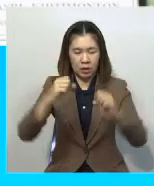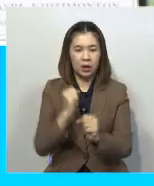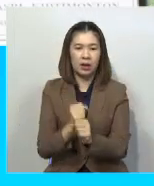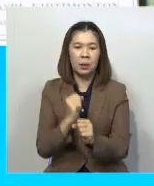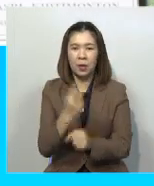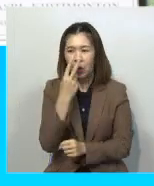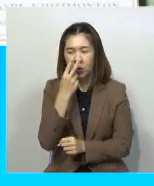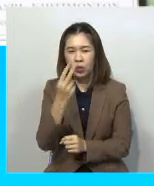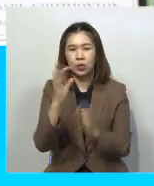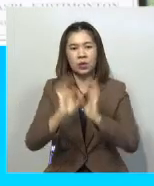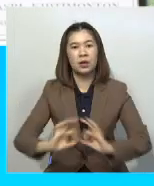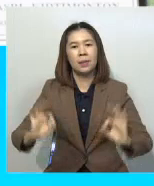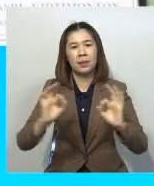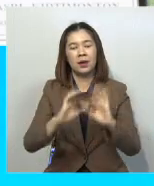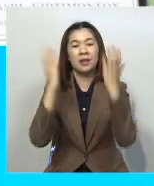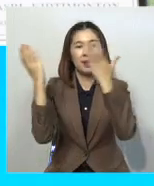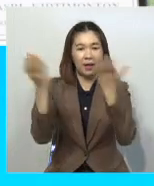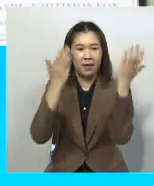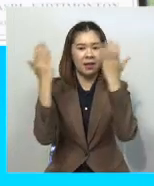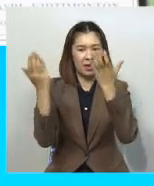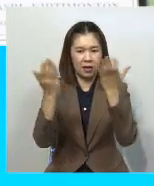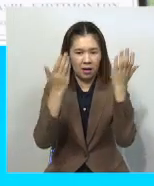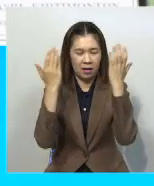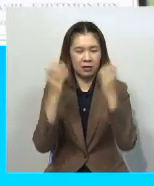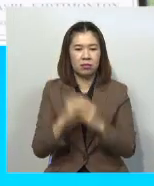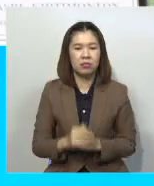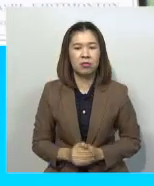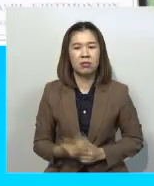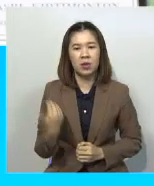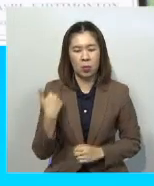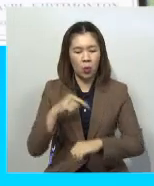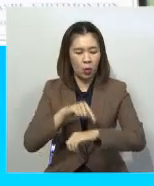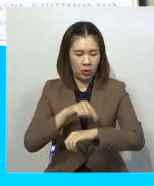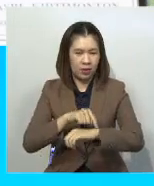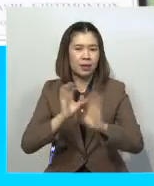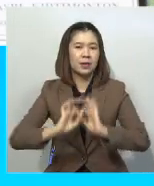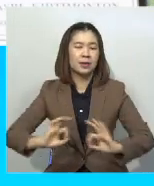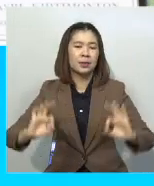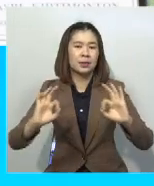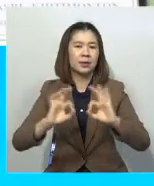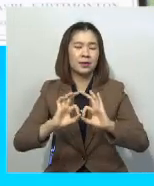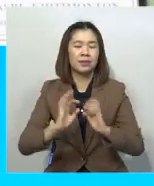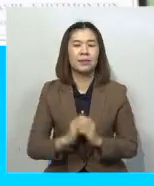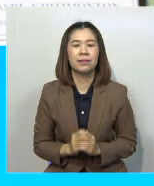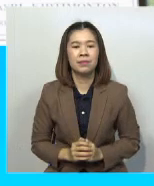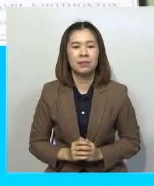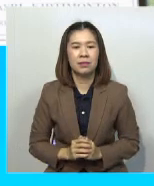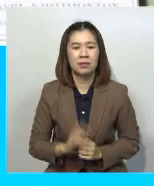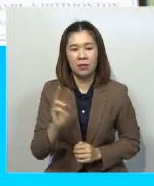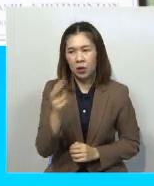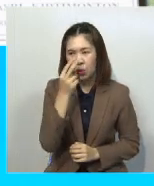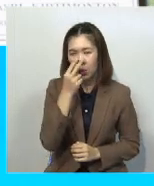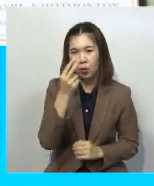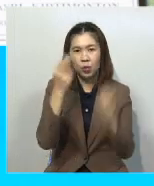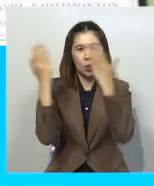นบางวันเนี่ยมันจะต้องเป็นลักษณะเป็นการช่วงชิงในเรื่องของการทำงานนะครับโดยที่เราจะมีการตรวจวัดสภาพ